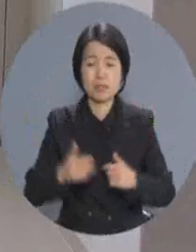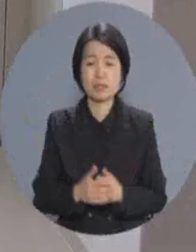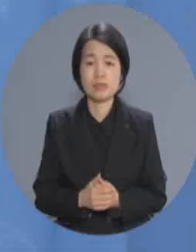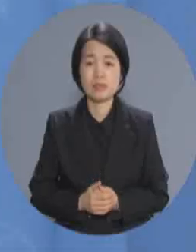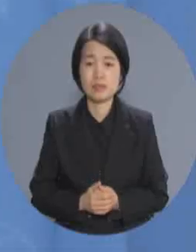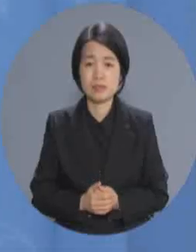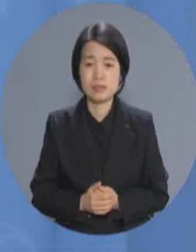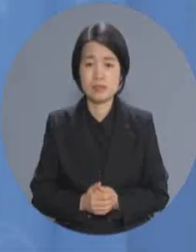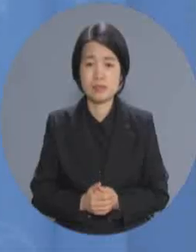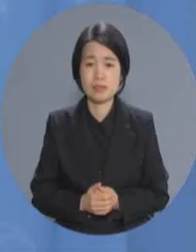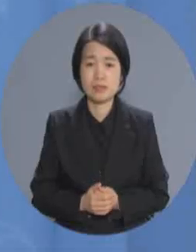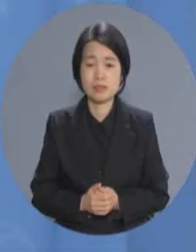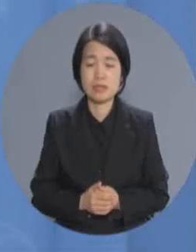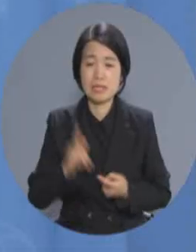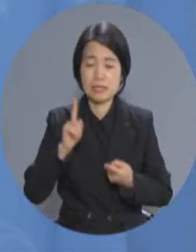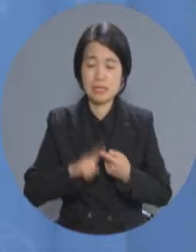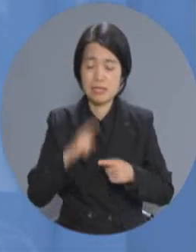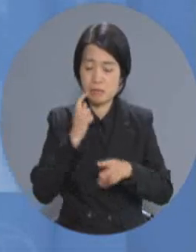있습니다